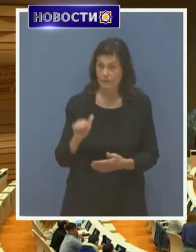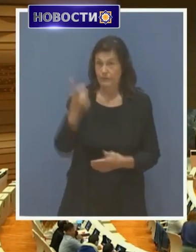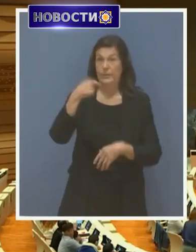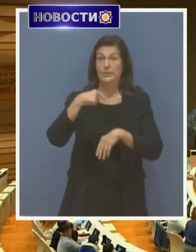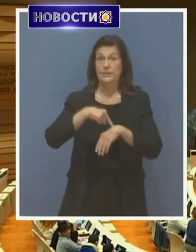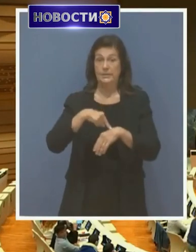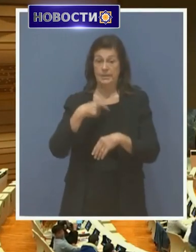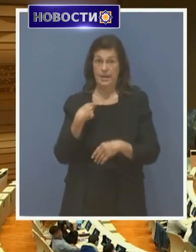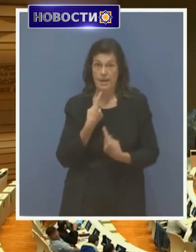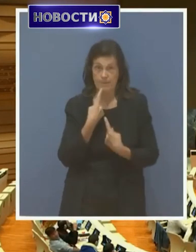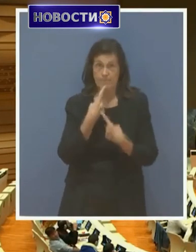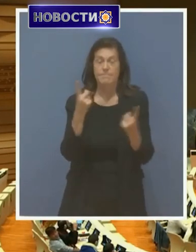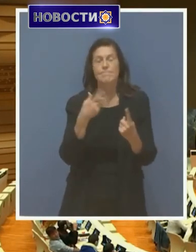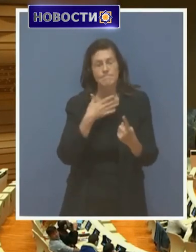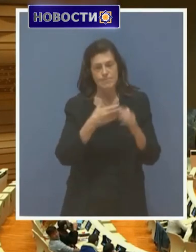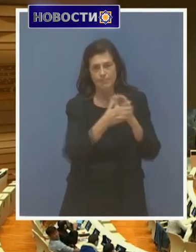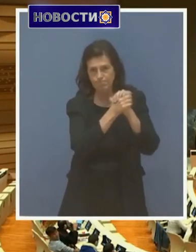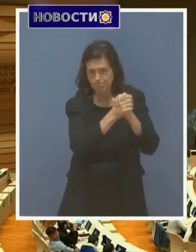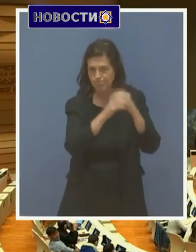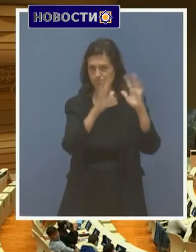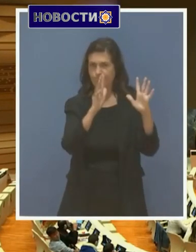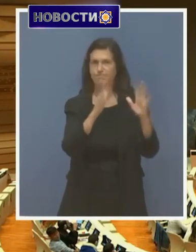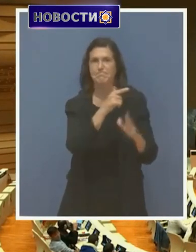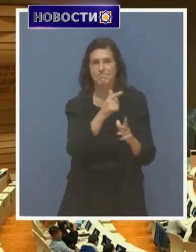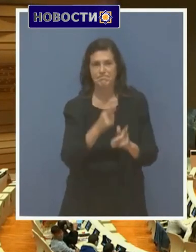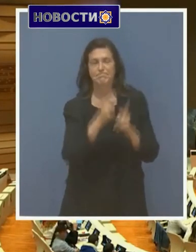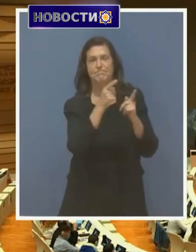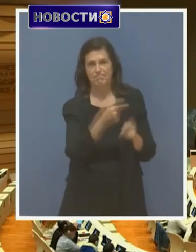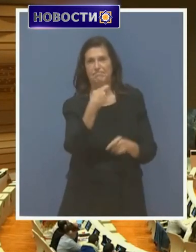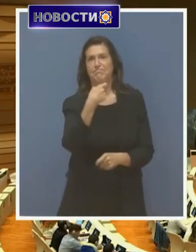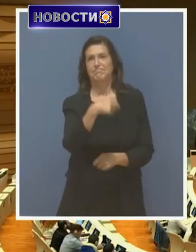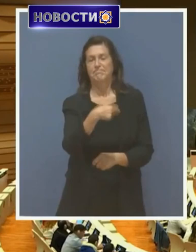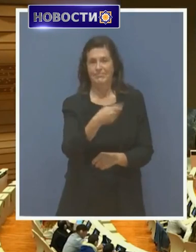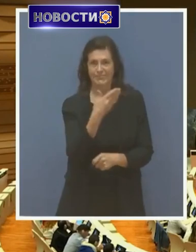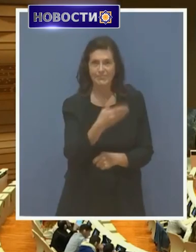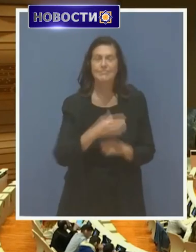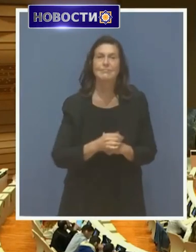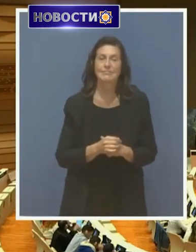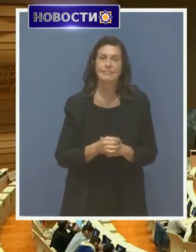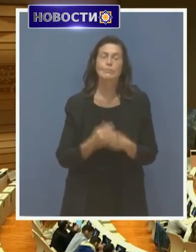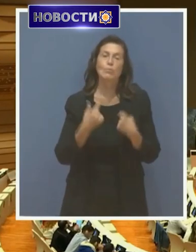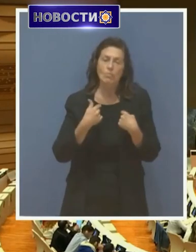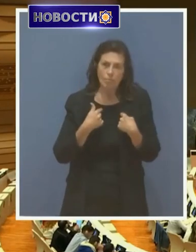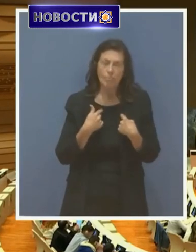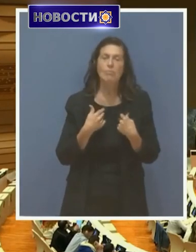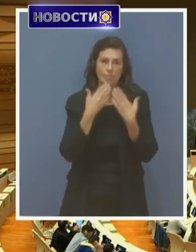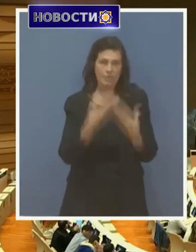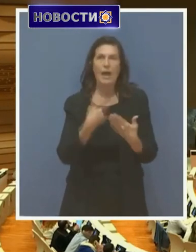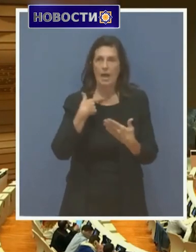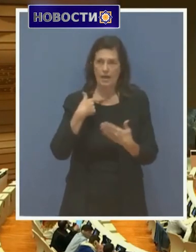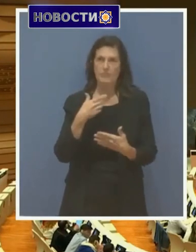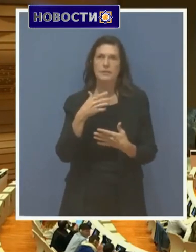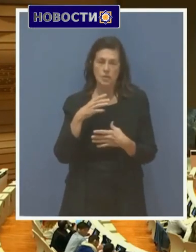основываться на материалах своего доклада, отправленного в секретариат. Состоявшаяся на прошлой неделе в Вильнюсе встреча и решение об